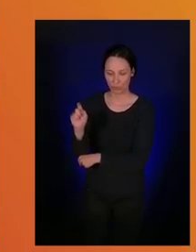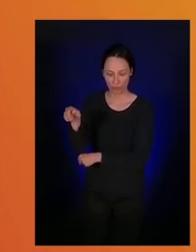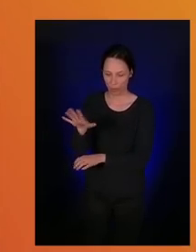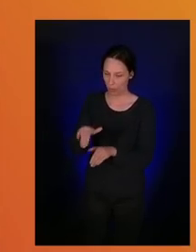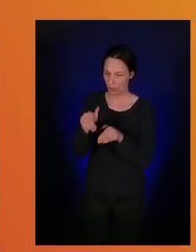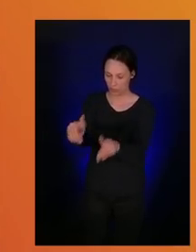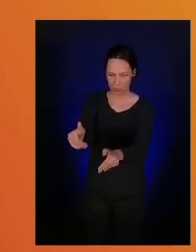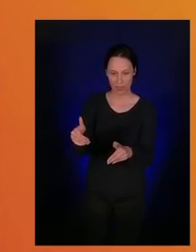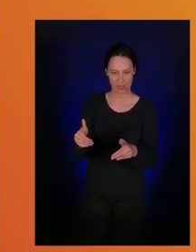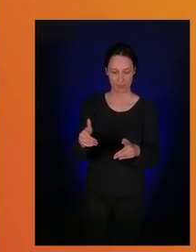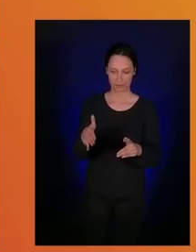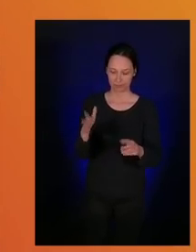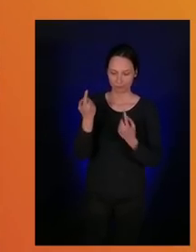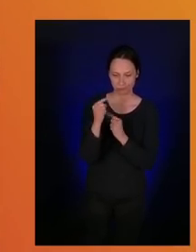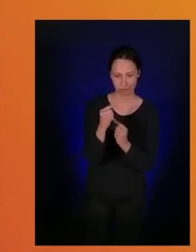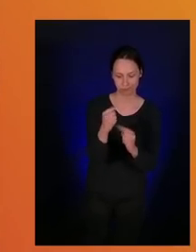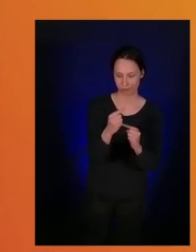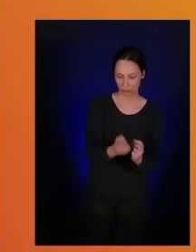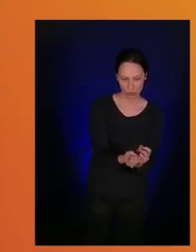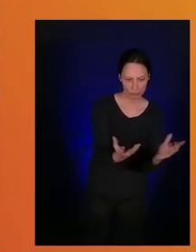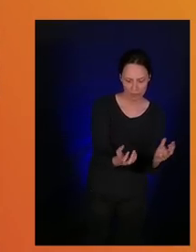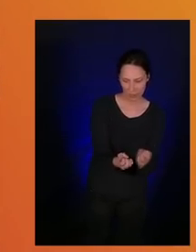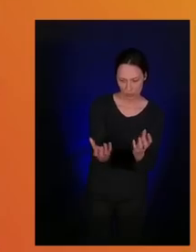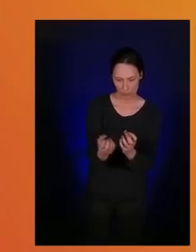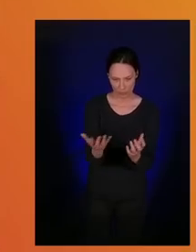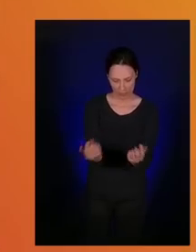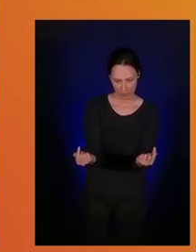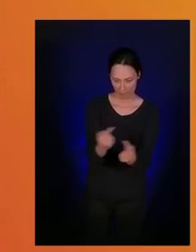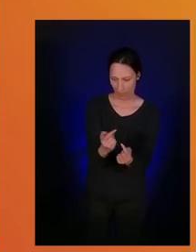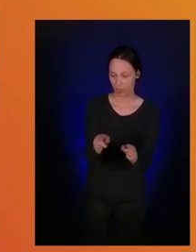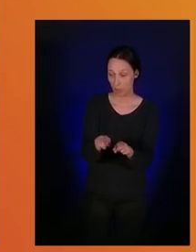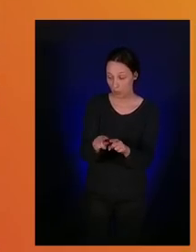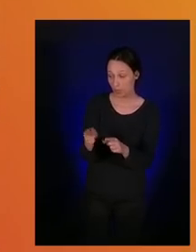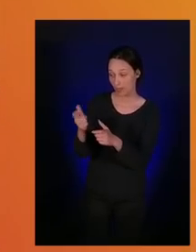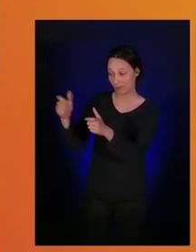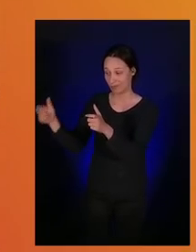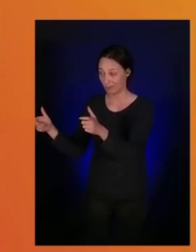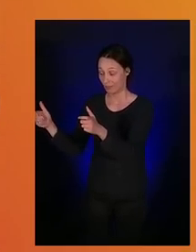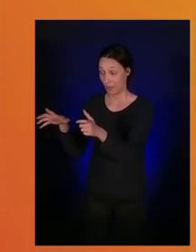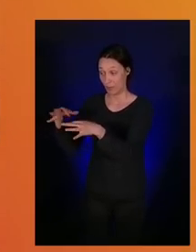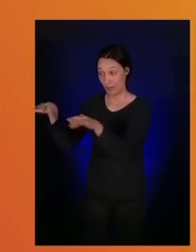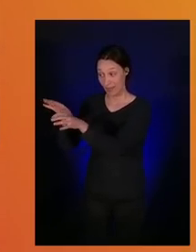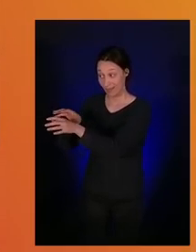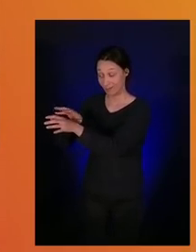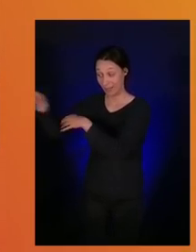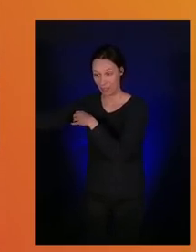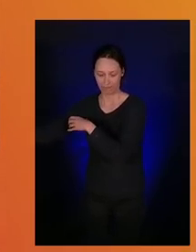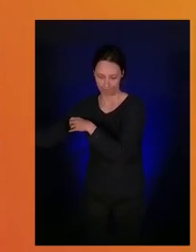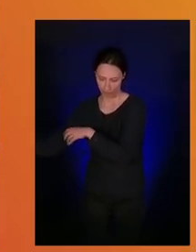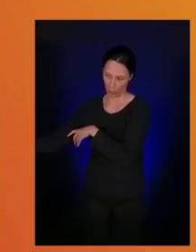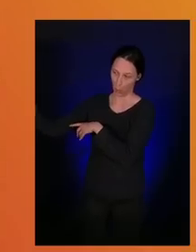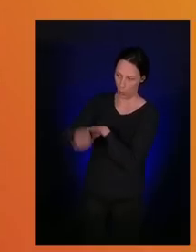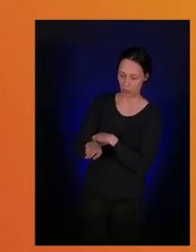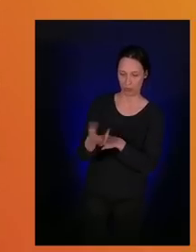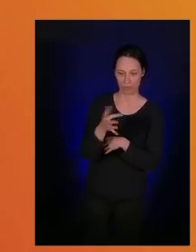pour toutes et tous, à gagner la relocalisation des industries. C'est de cette façon que nous aurons les moyens